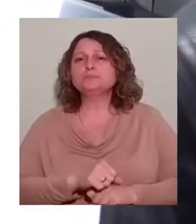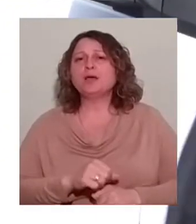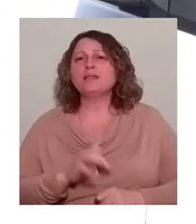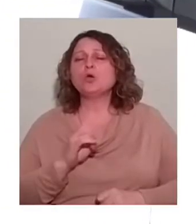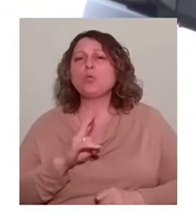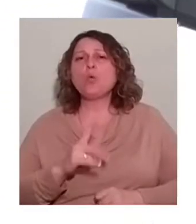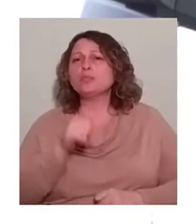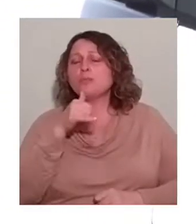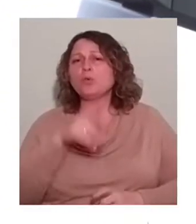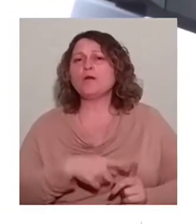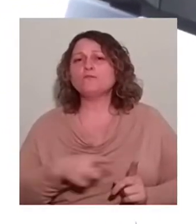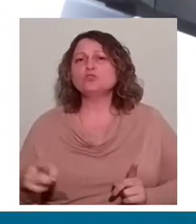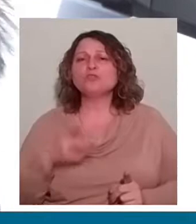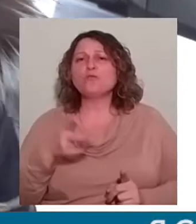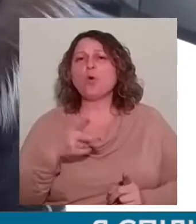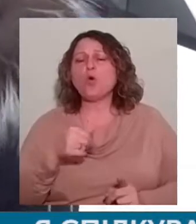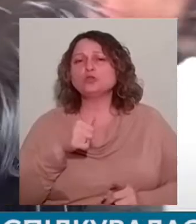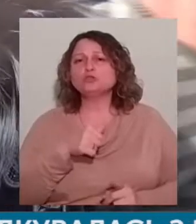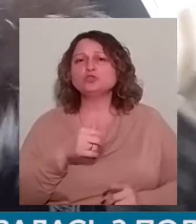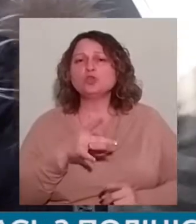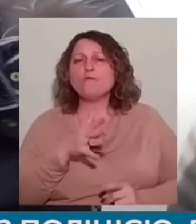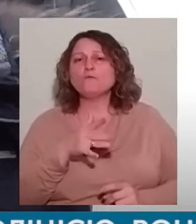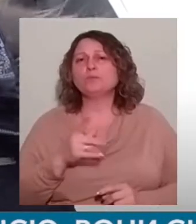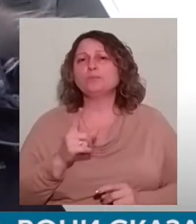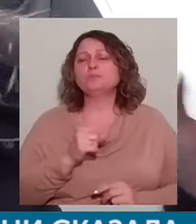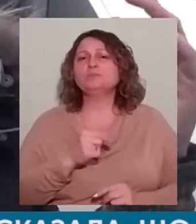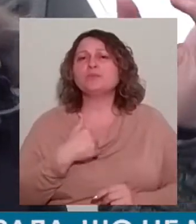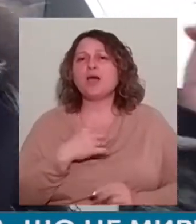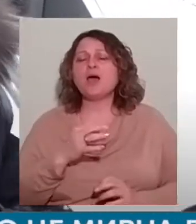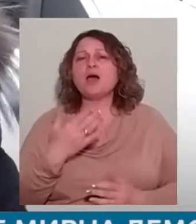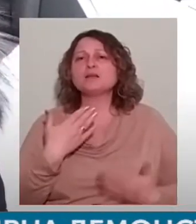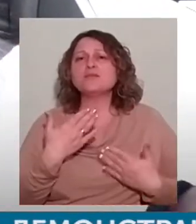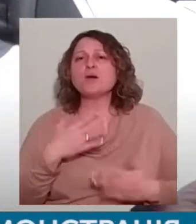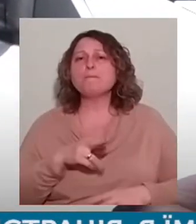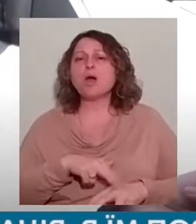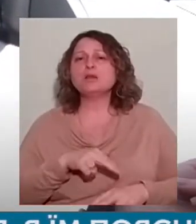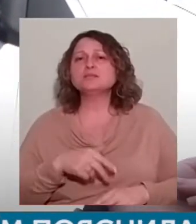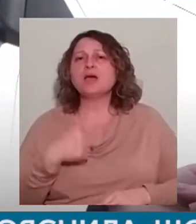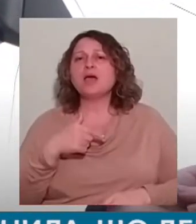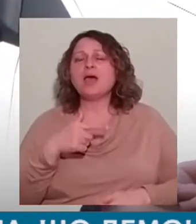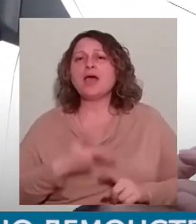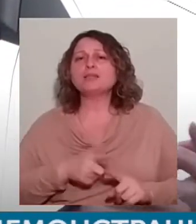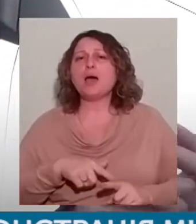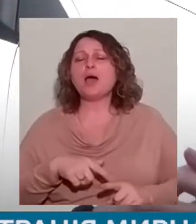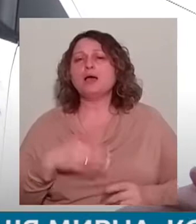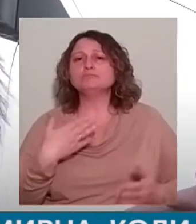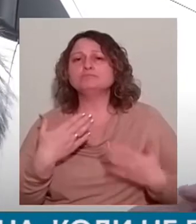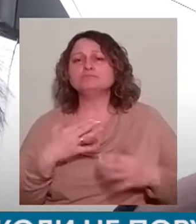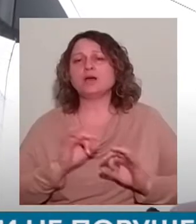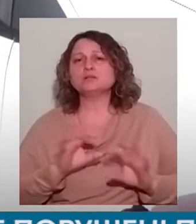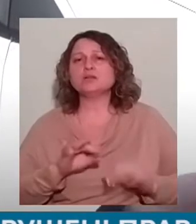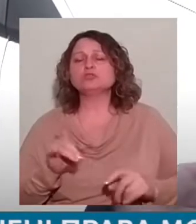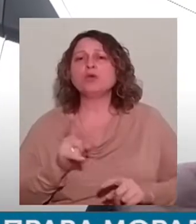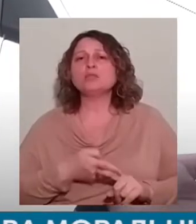дорогою протягом 2 годин. Я разговаривала с полицией, они сказали, что это мирная демонстрация, но я им объяснила,